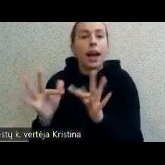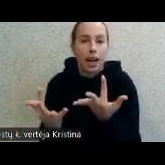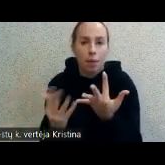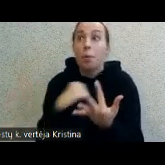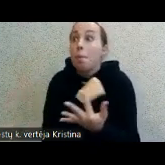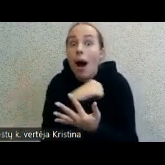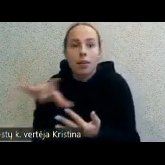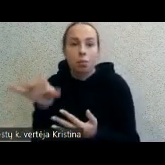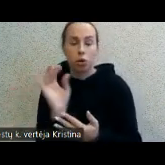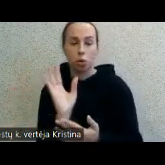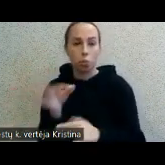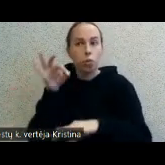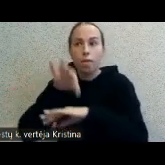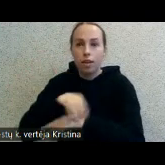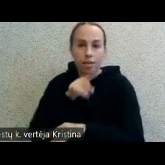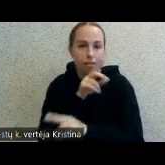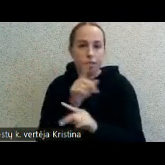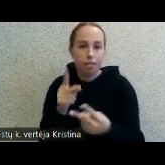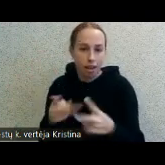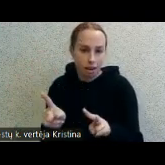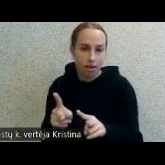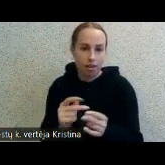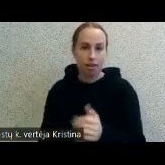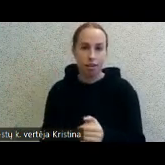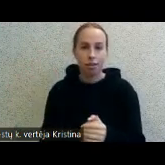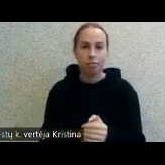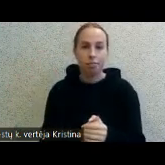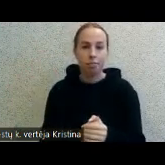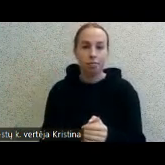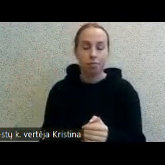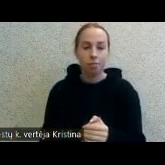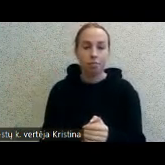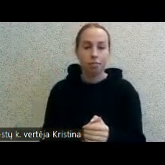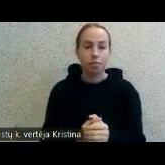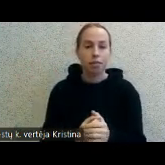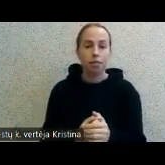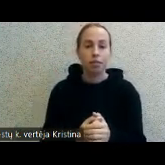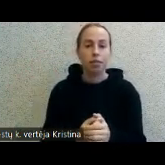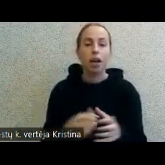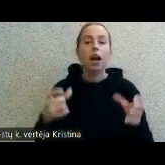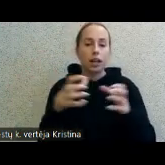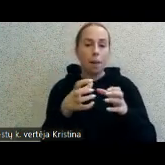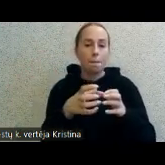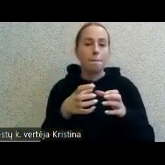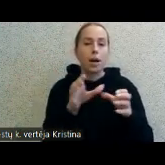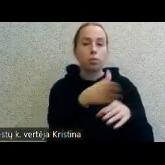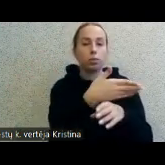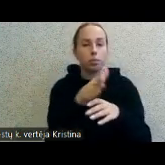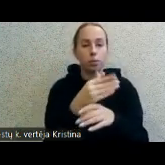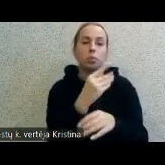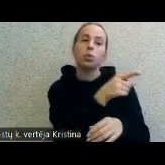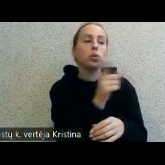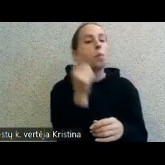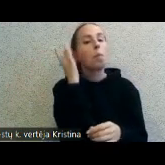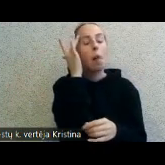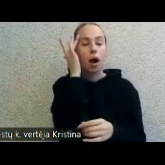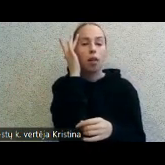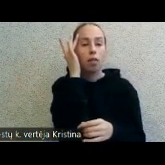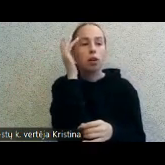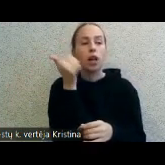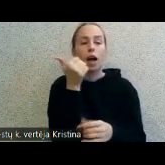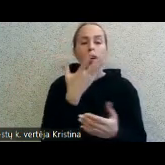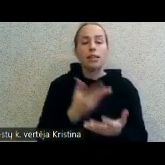nurodymų. Taigi pagalvokite pirmame kambaryje, koks būtų skirtumas, jeigu galėtumėme išugdyti